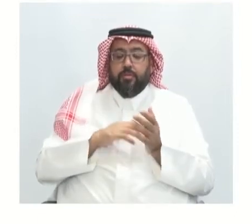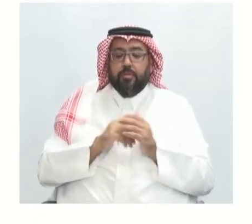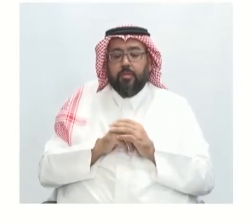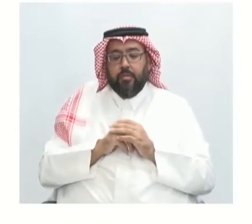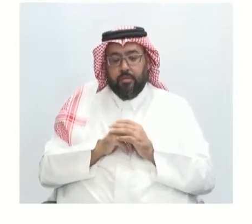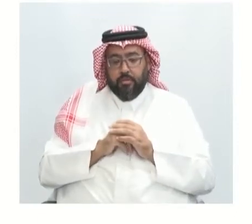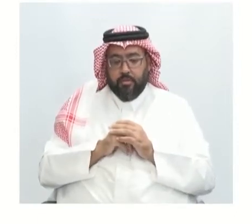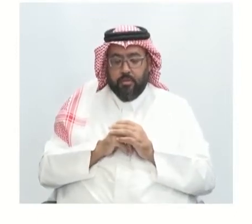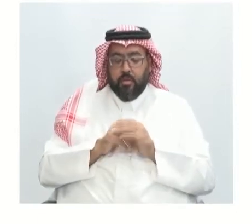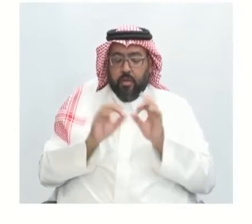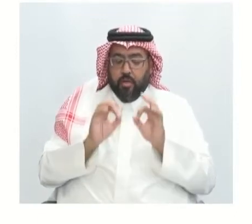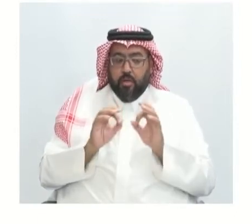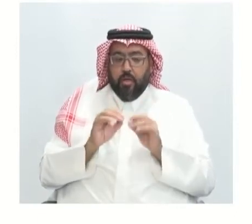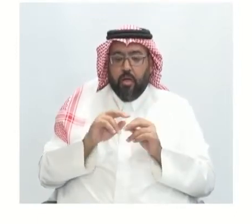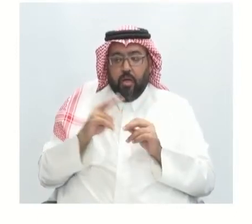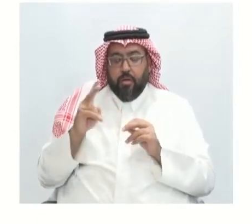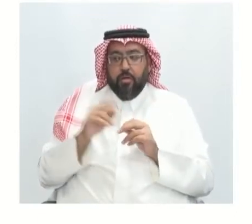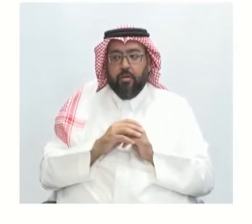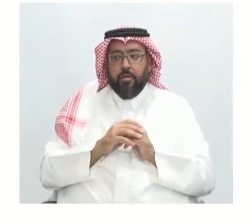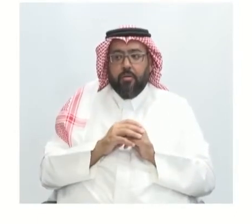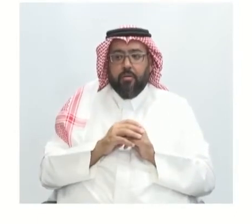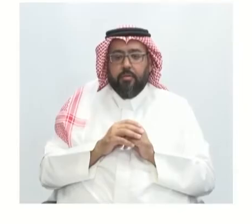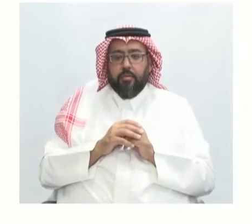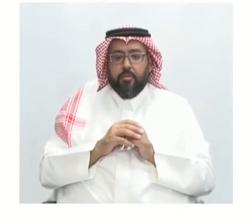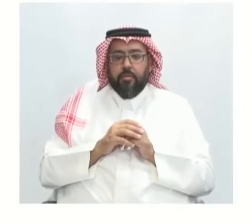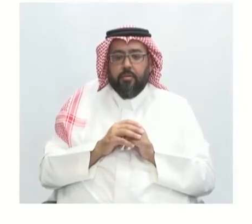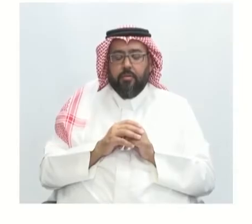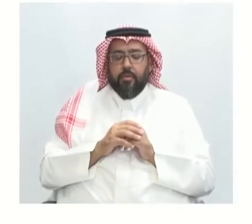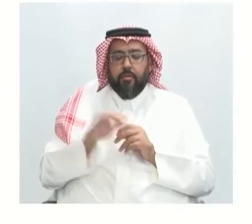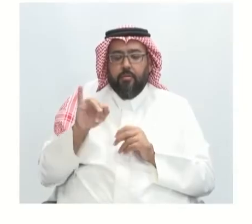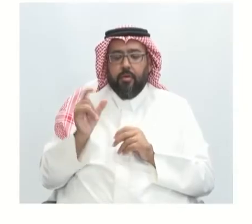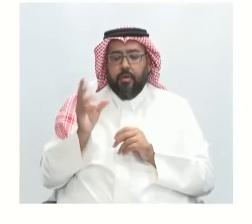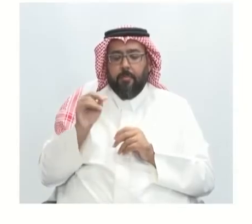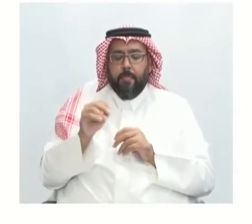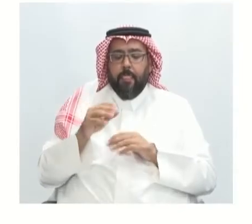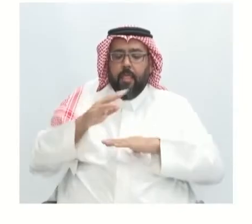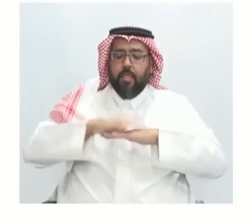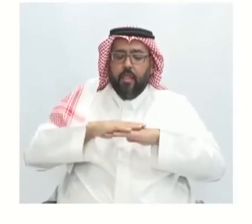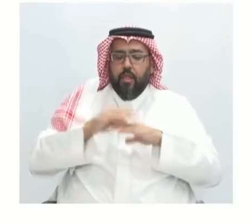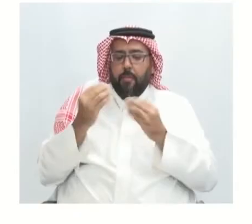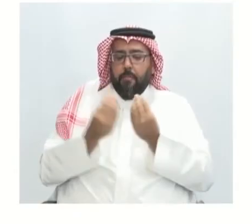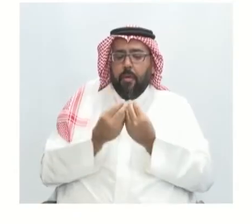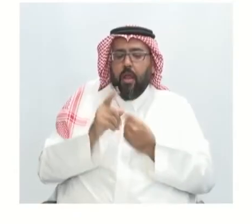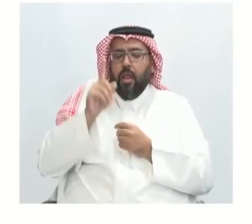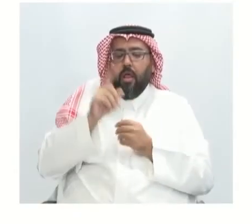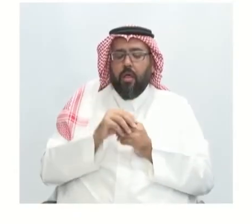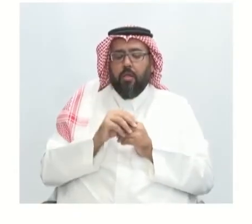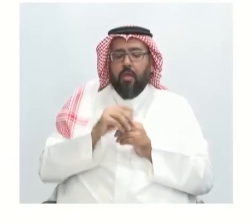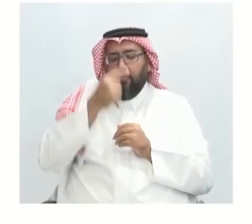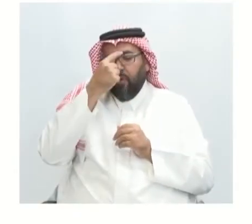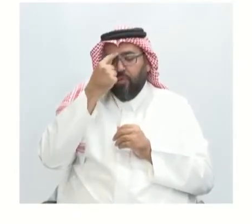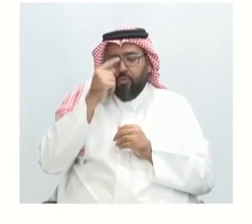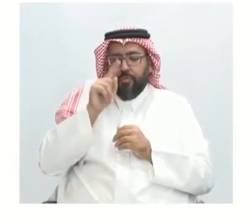على المصيبه لحكم عديده منها التادب مع الله تعالى في قضائه